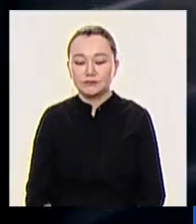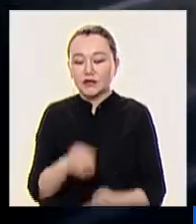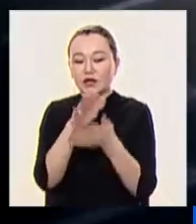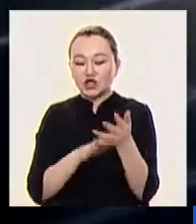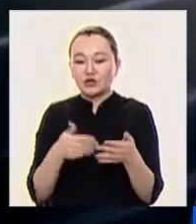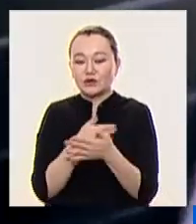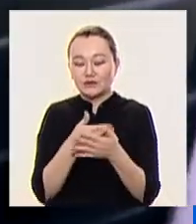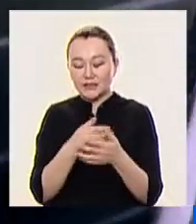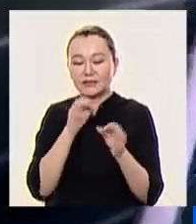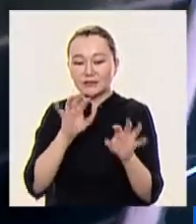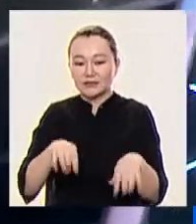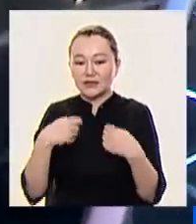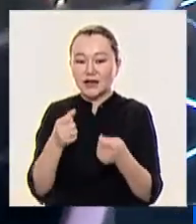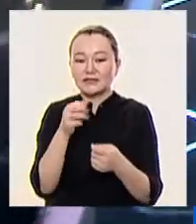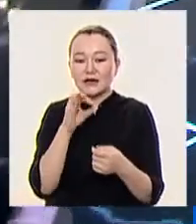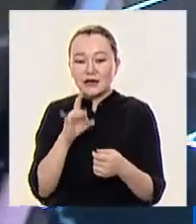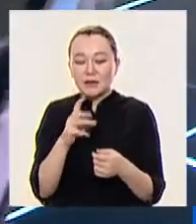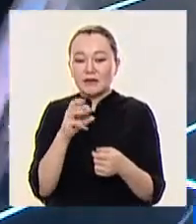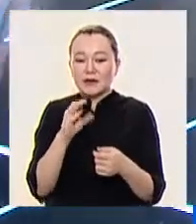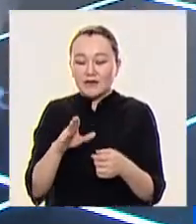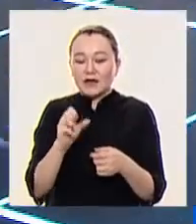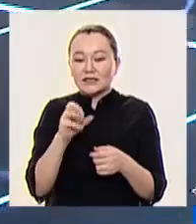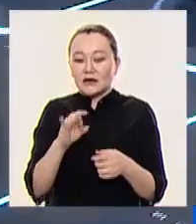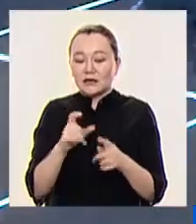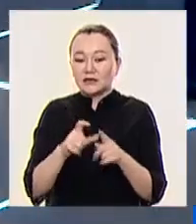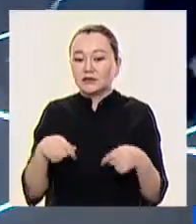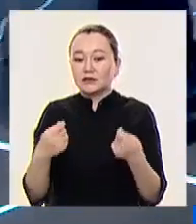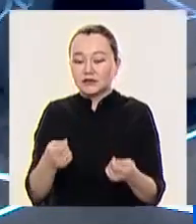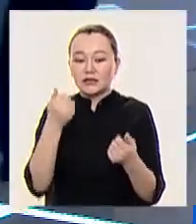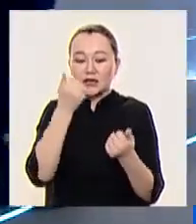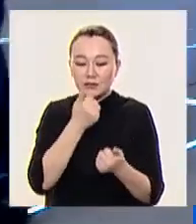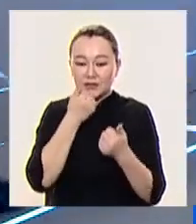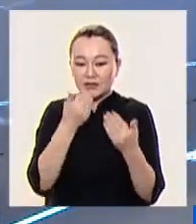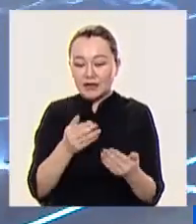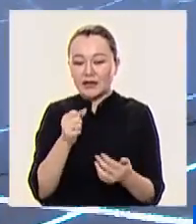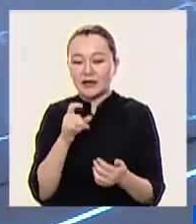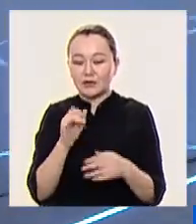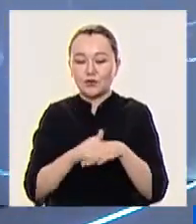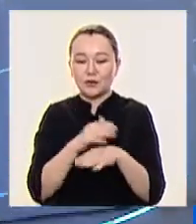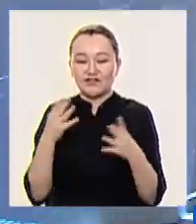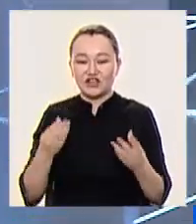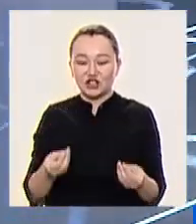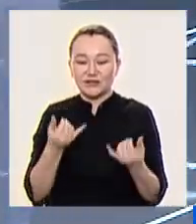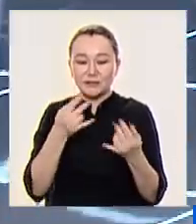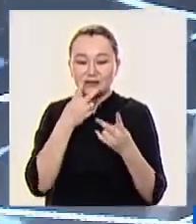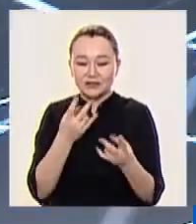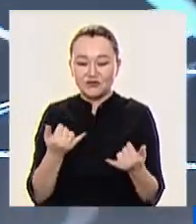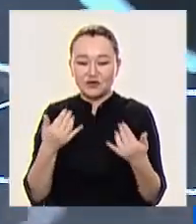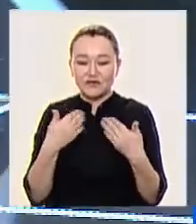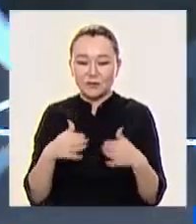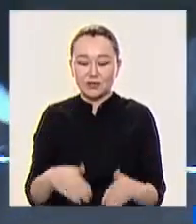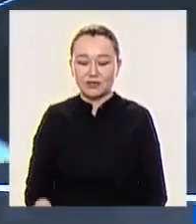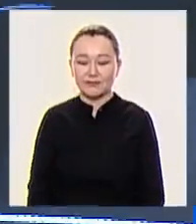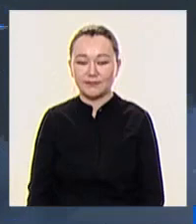Әрғарай жаңалықтарымызды әріптесім Асқар Меңдібаев жалғастырады. Асқар, тізгін өзіңізде. Ерғанат, рахмет, добрый вечер и смотрите сегодня в